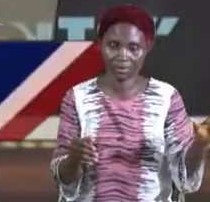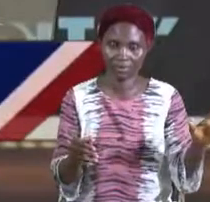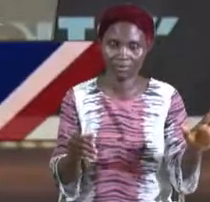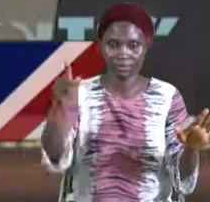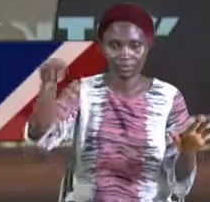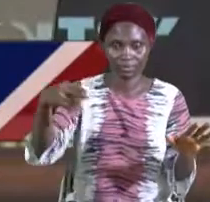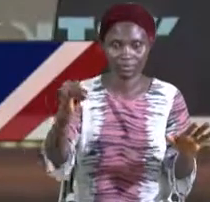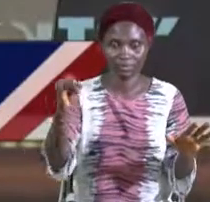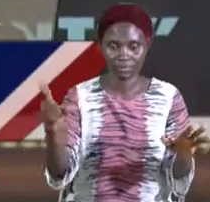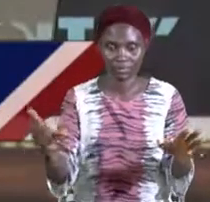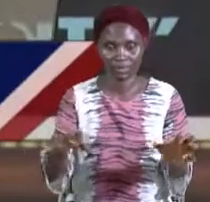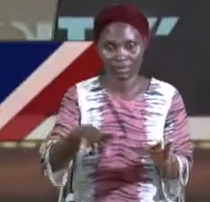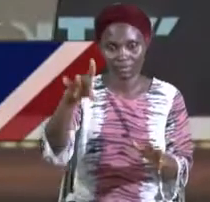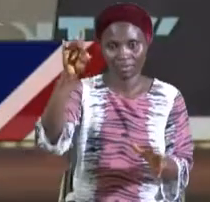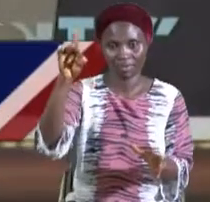Verset 45.